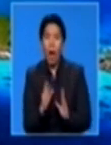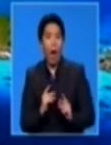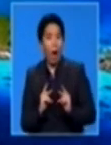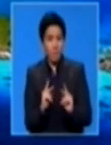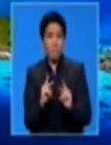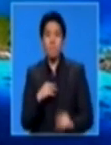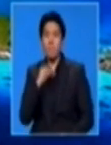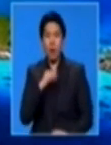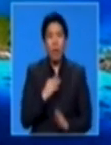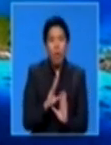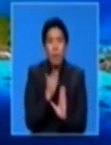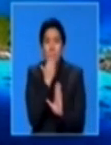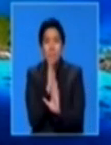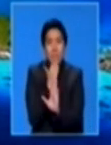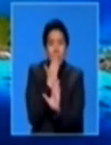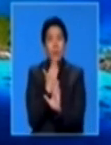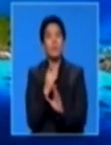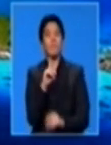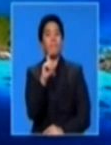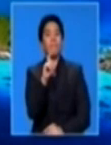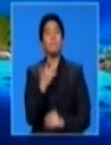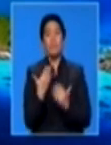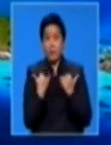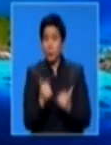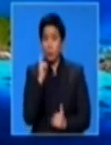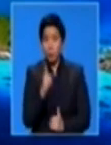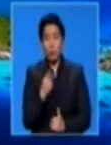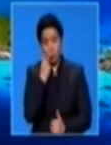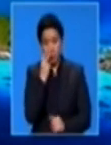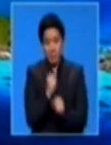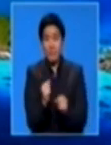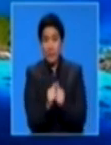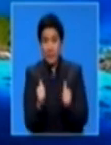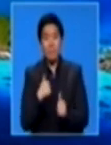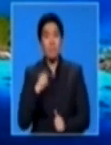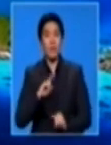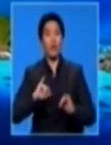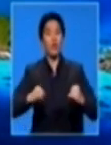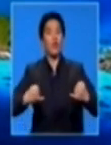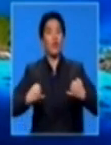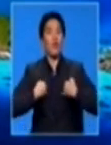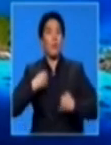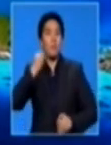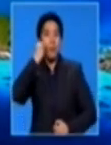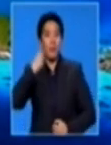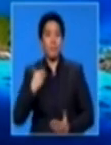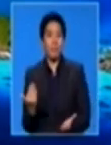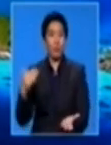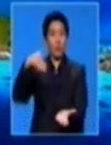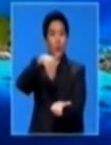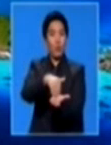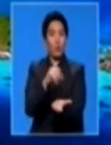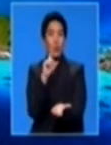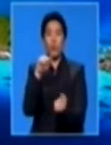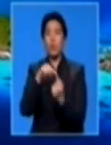งออกไม่กล้านะครับเราจะได้แสดงให้เห็นถึงการเป็นเจ้าภาพที่ดีเจ้าบ้านที่ดีในการที่เราจะเป็นฮับการท่องเที่ยว